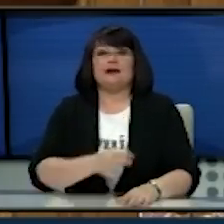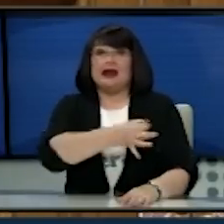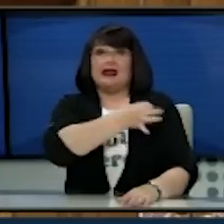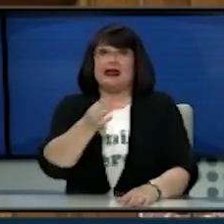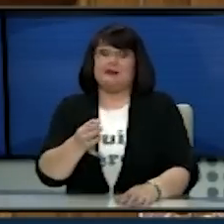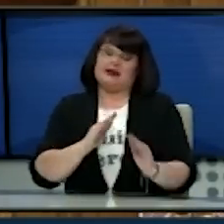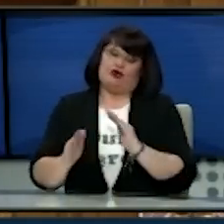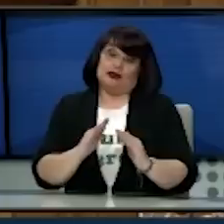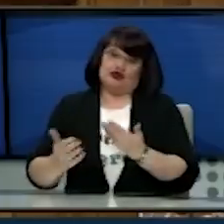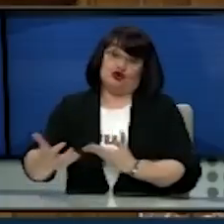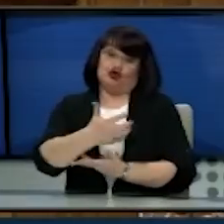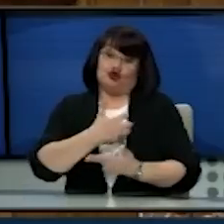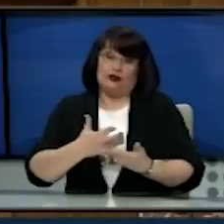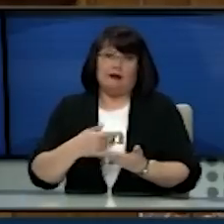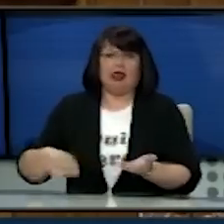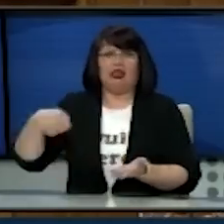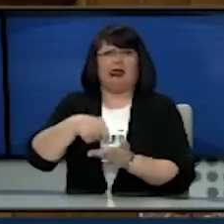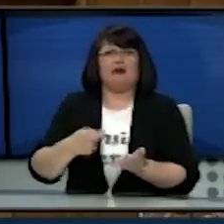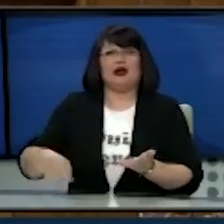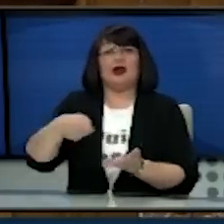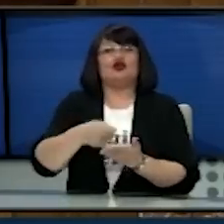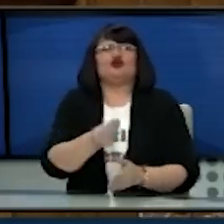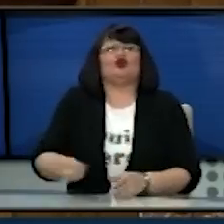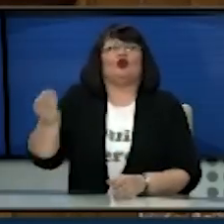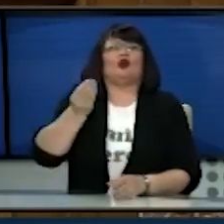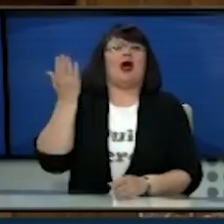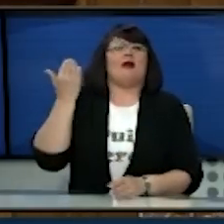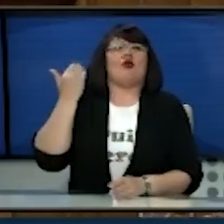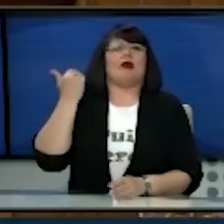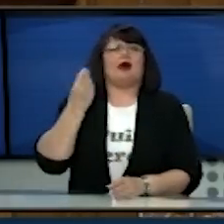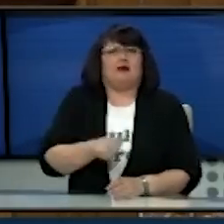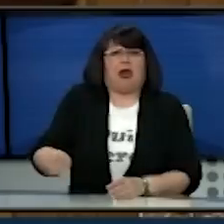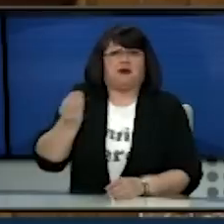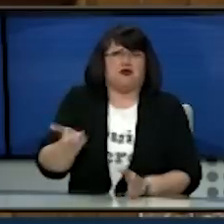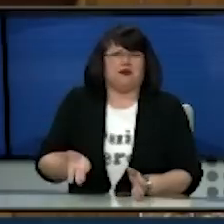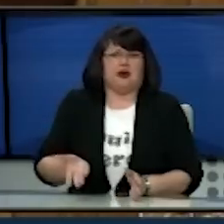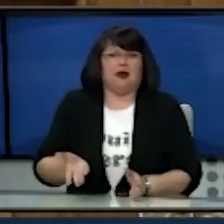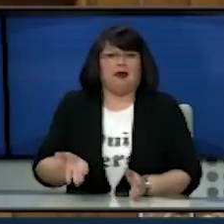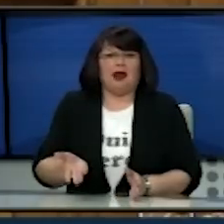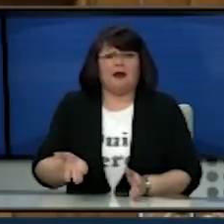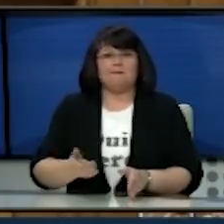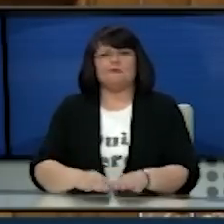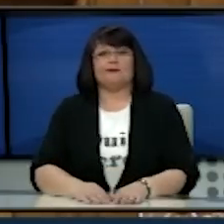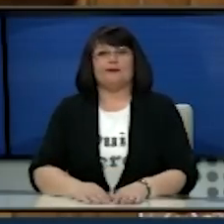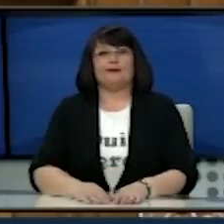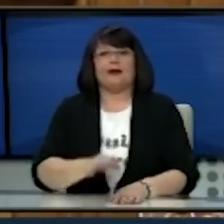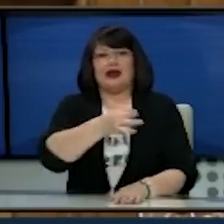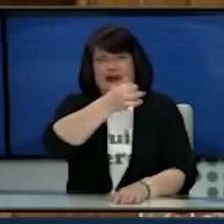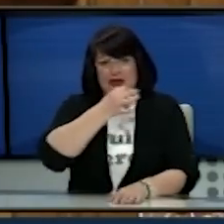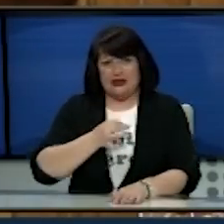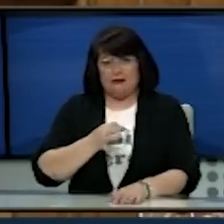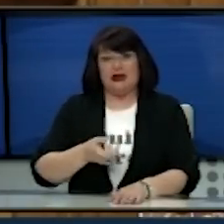λέτε, μεριμνάτε, θα πληρώσουν περισσότερα από πριν, όχι λιγότερα. Μετά μας λέτε ότι